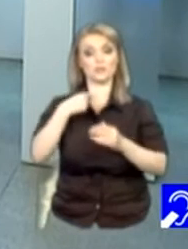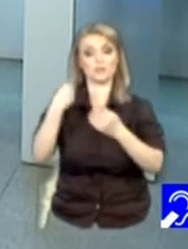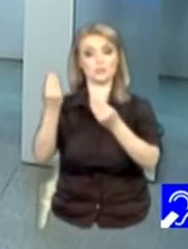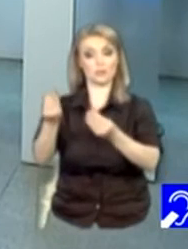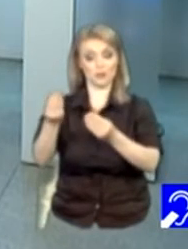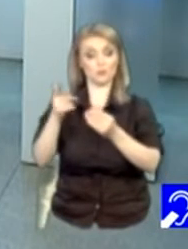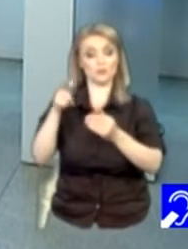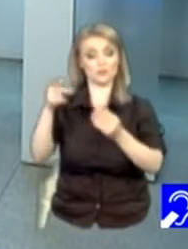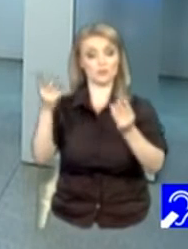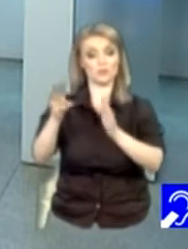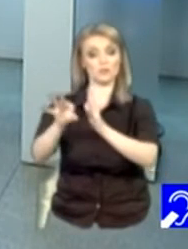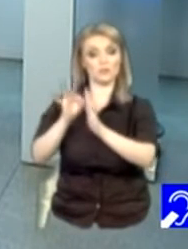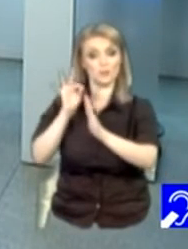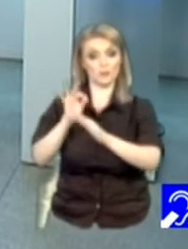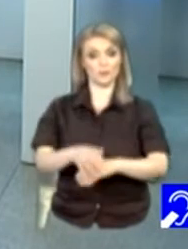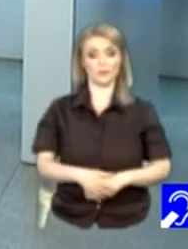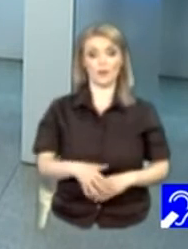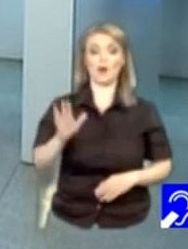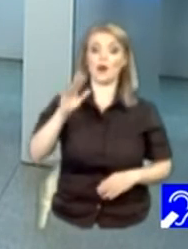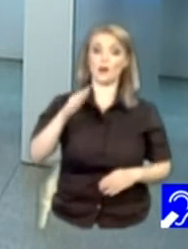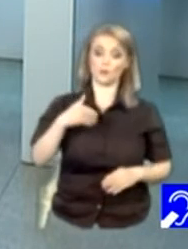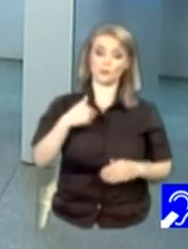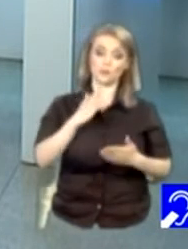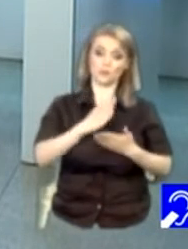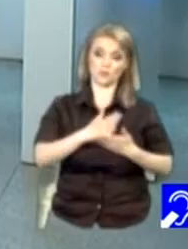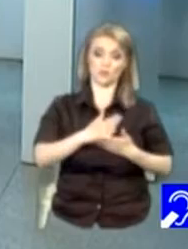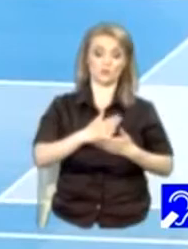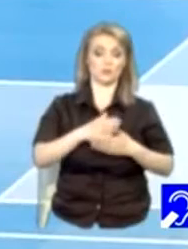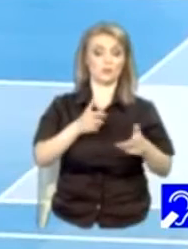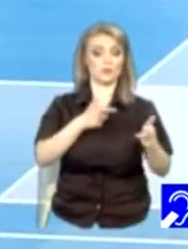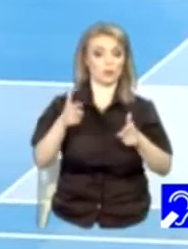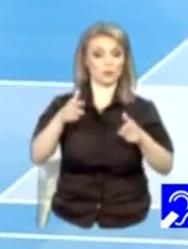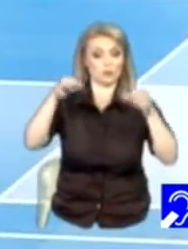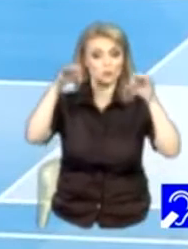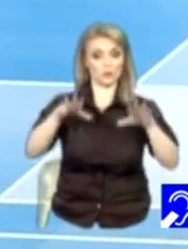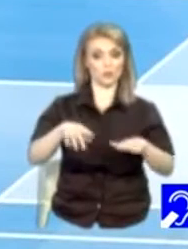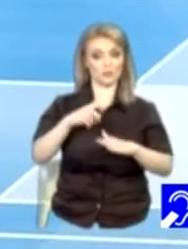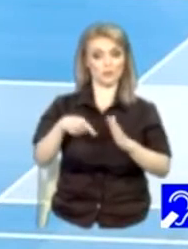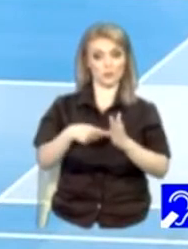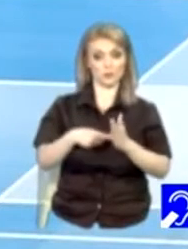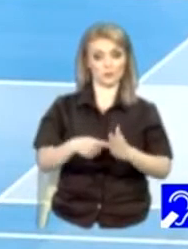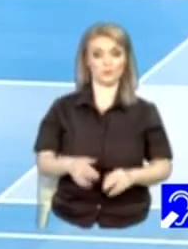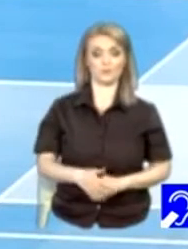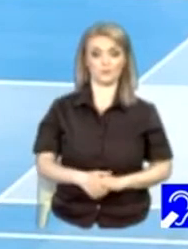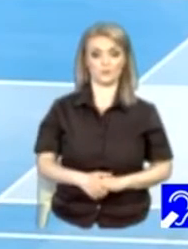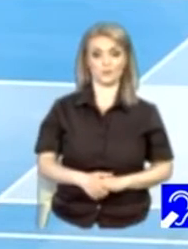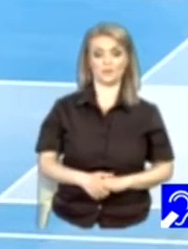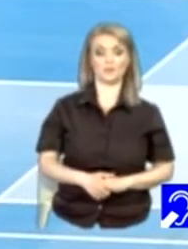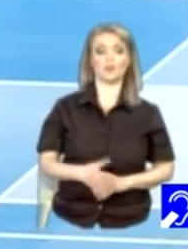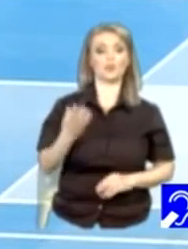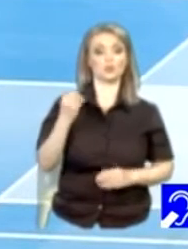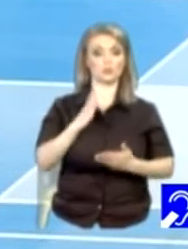nostru tradițional cu întrebări surpriză și vom mai avea întrebări de la